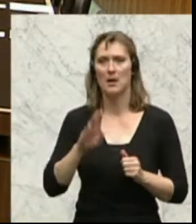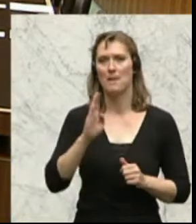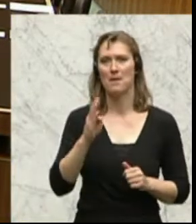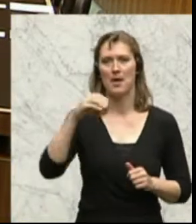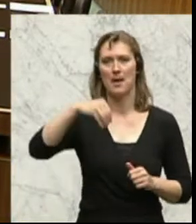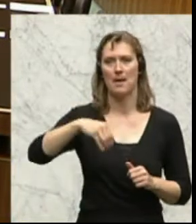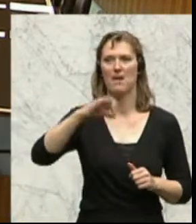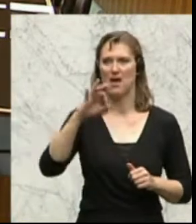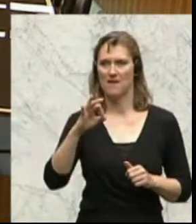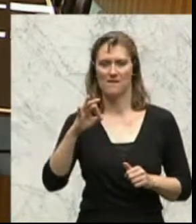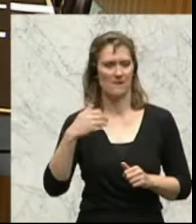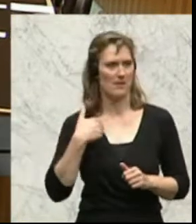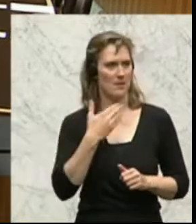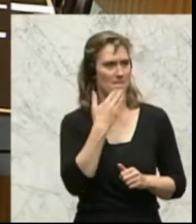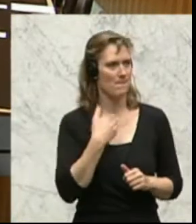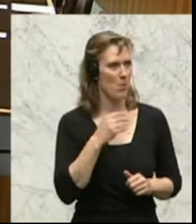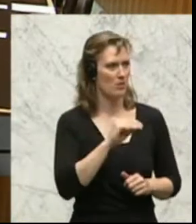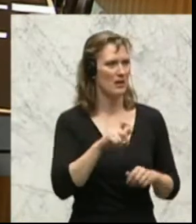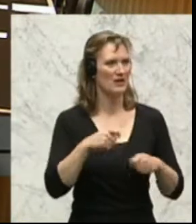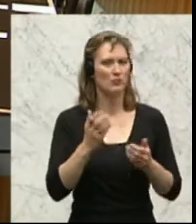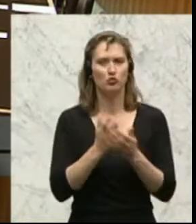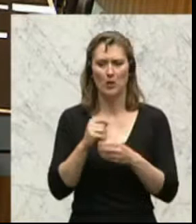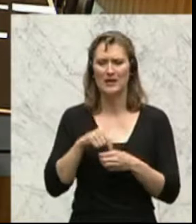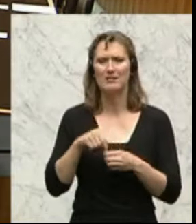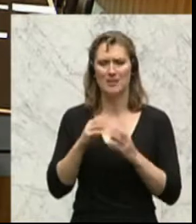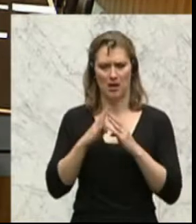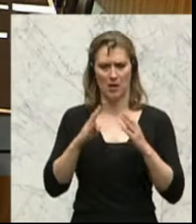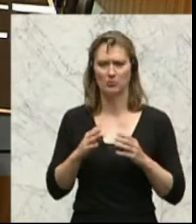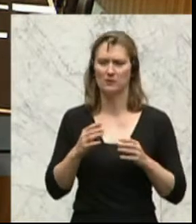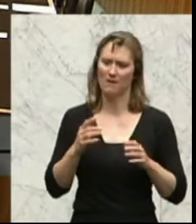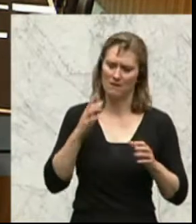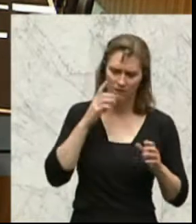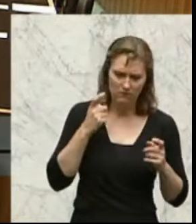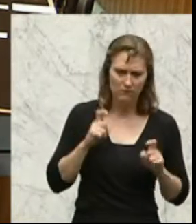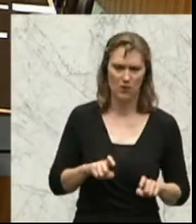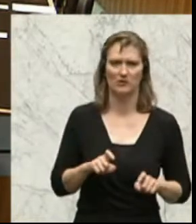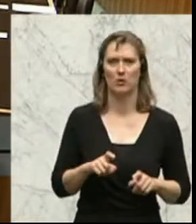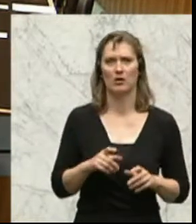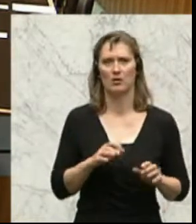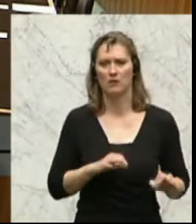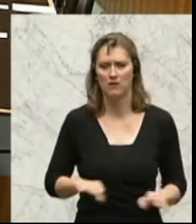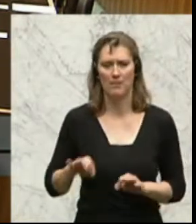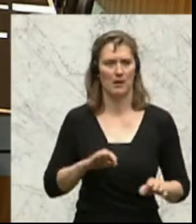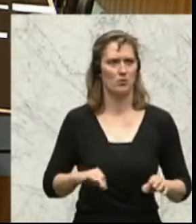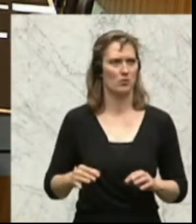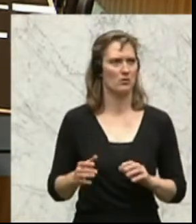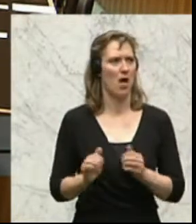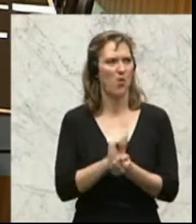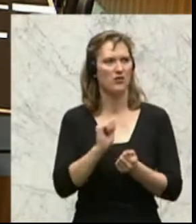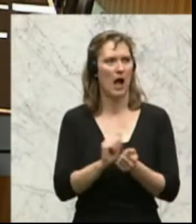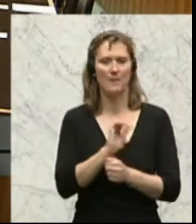dabei betonen, bereits ressortintern Vorkehrungen getroffen. Wir haben auch eine Aufgabenkritik bei uns bereits